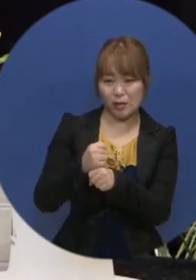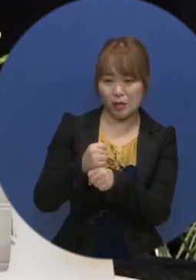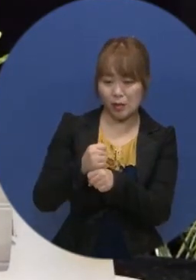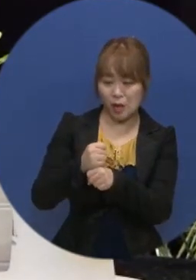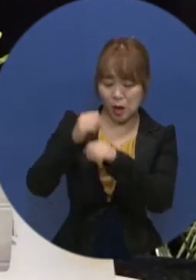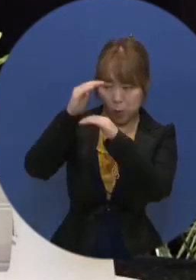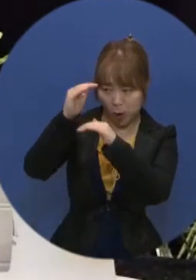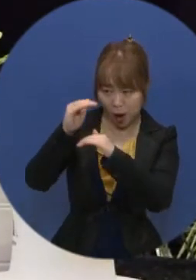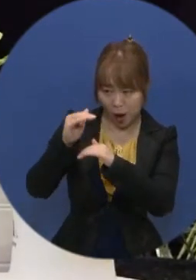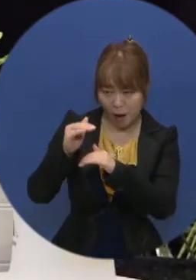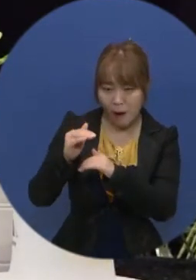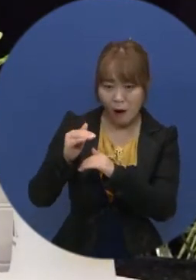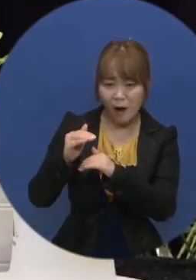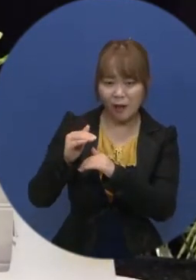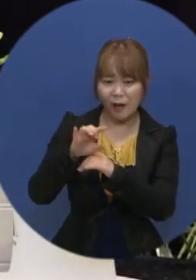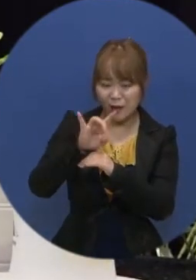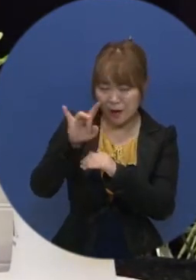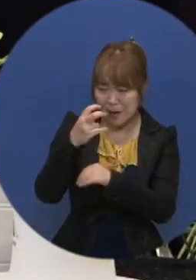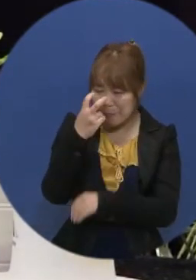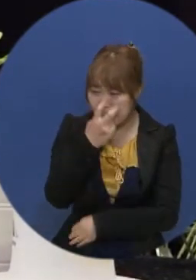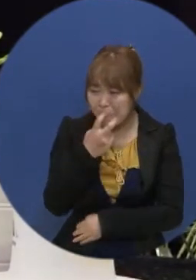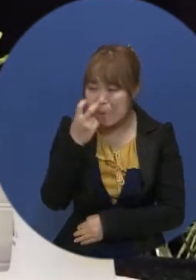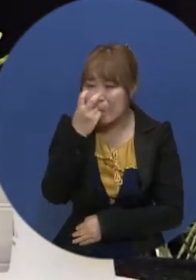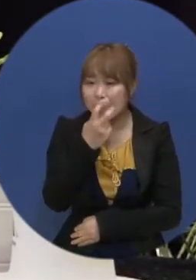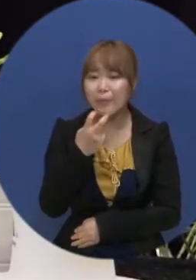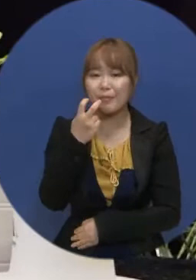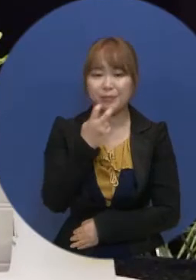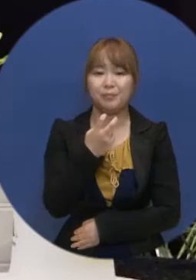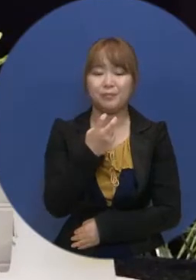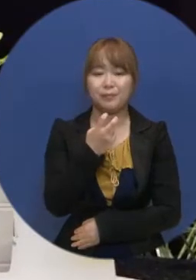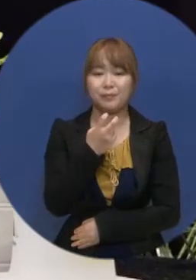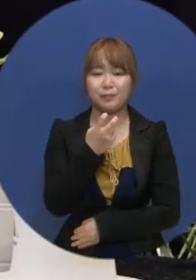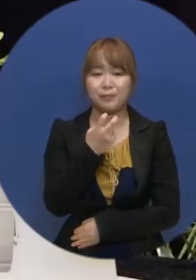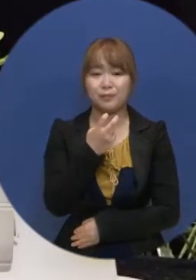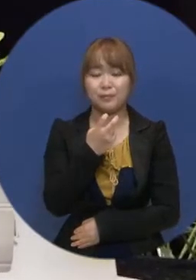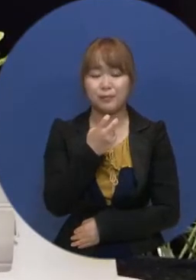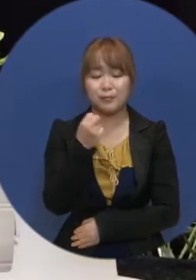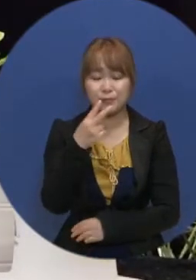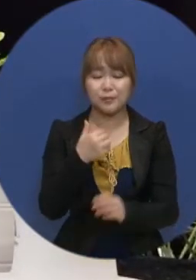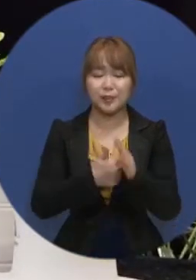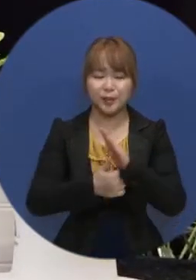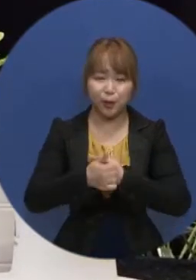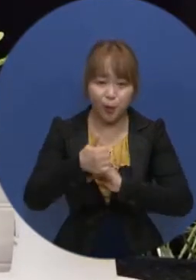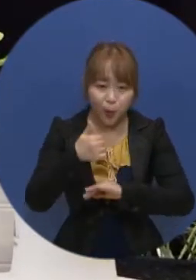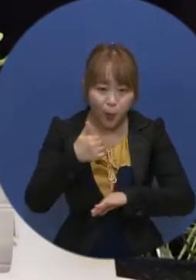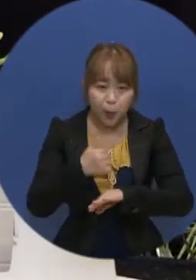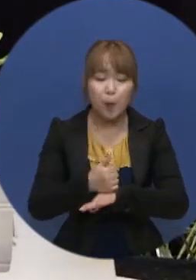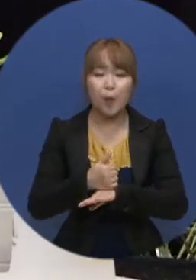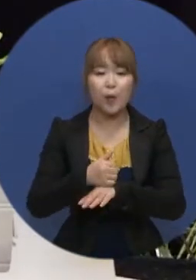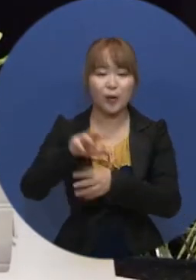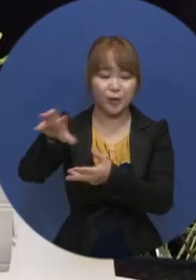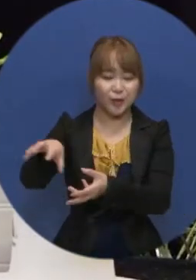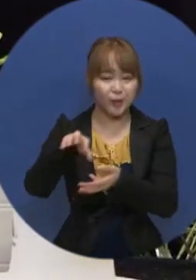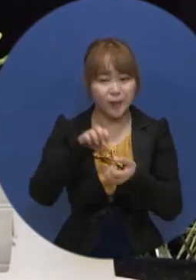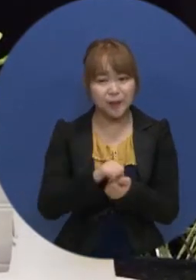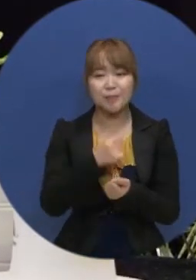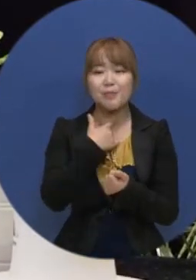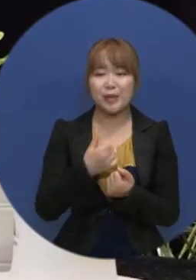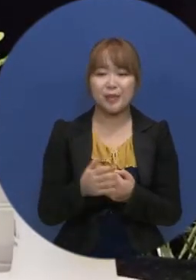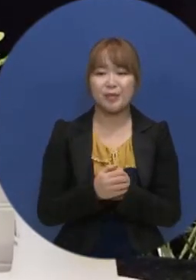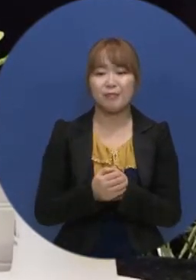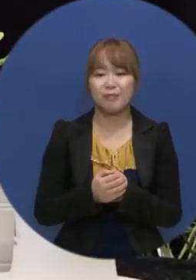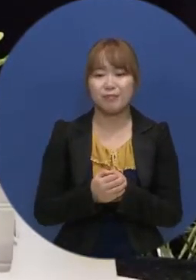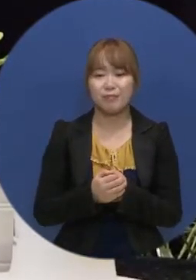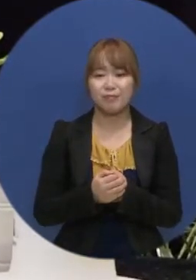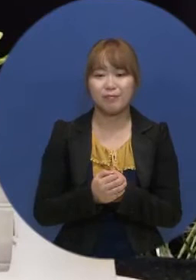생산하는 과정을 일일이 감수하고. 네. 그리고 이제 성공리에 뒤로 온 적이 있었습니다.